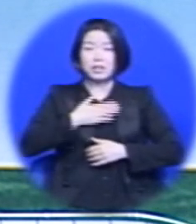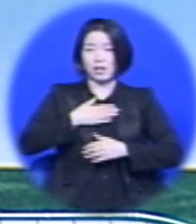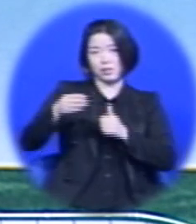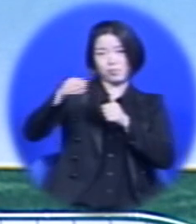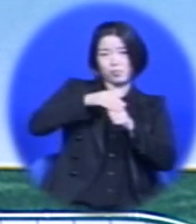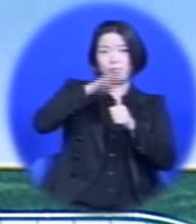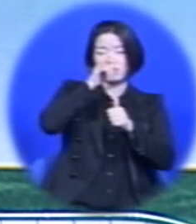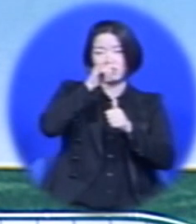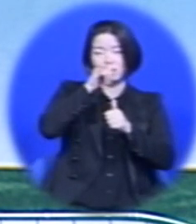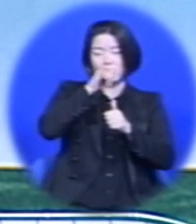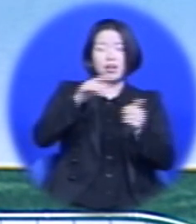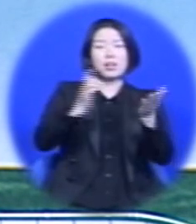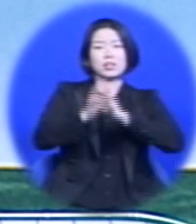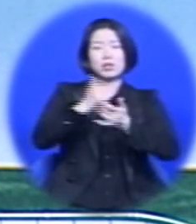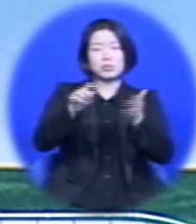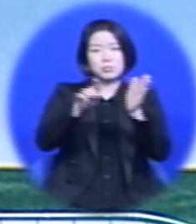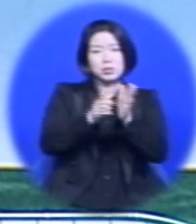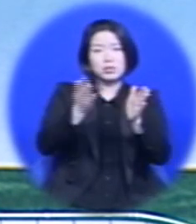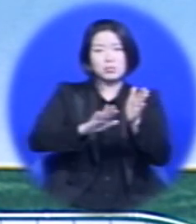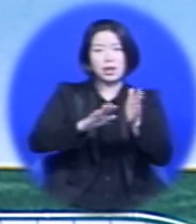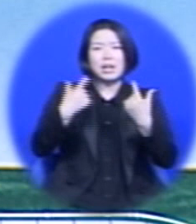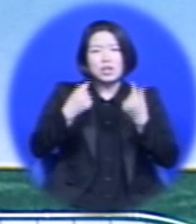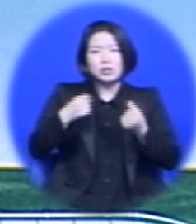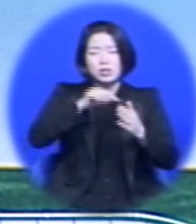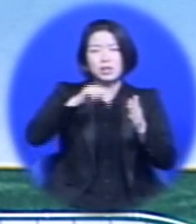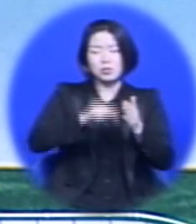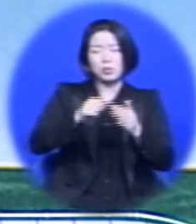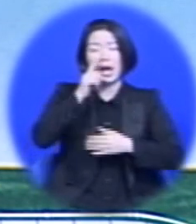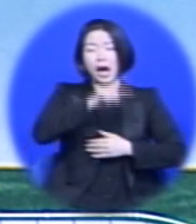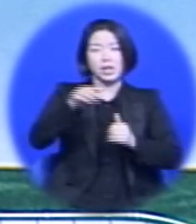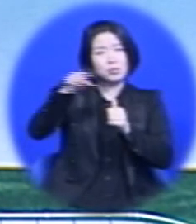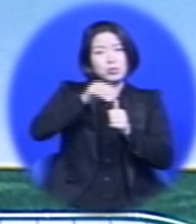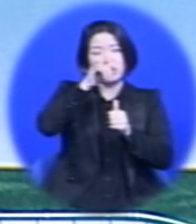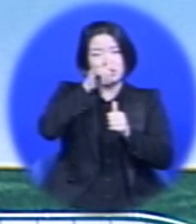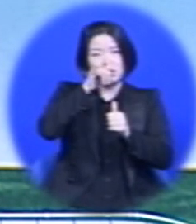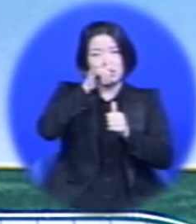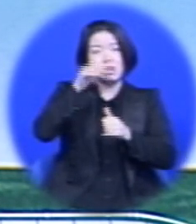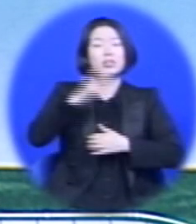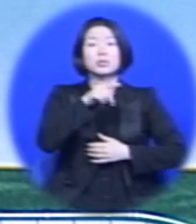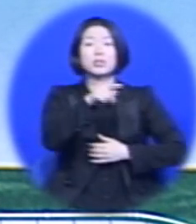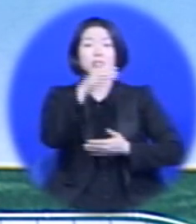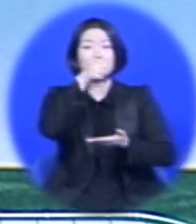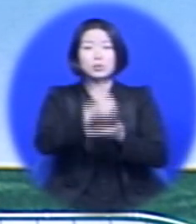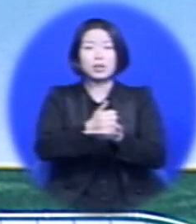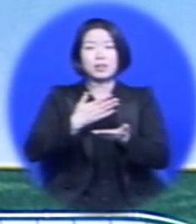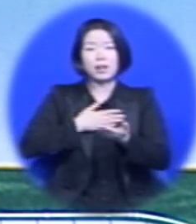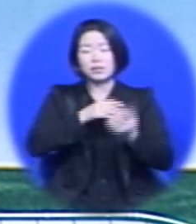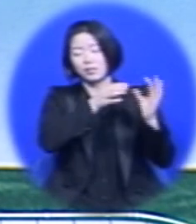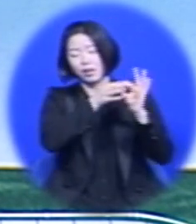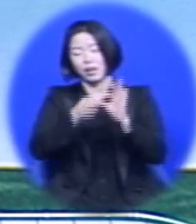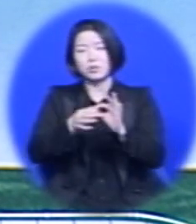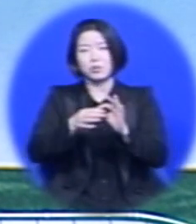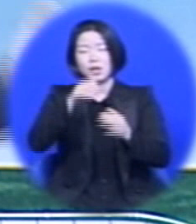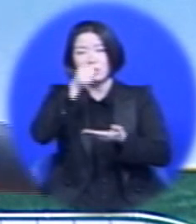믿었는데 여전히 내 속에 악이 붙어 있는 거예요 그리고 그 죄가 나를 계속 죄짓게